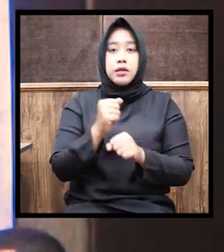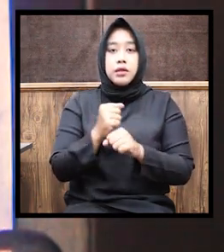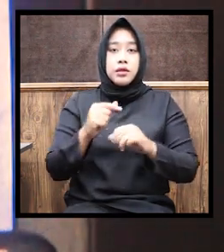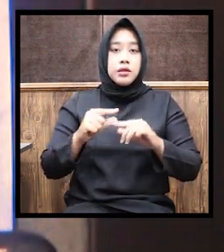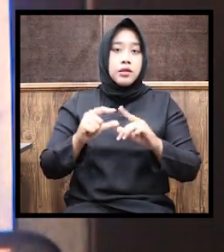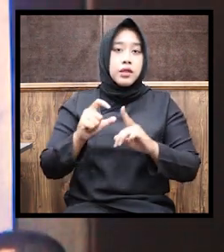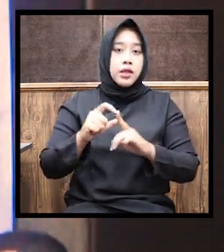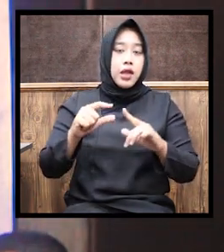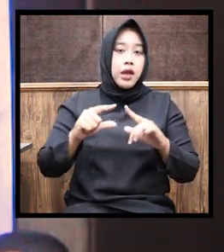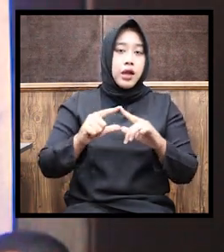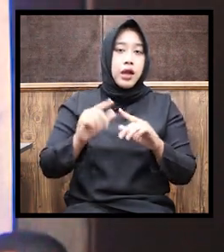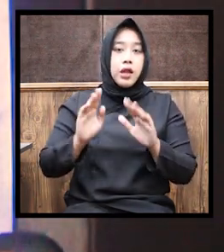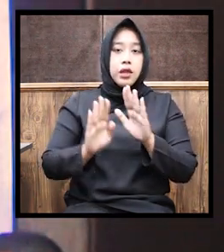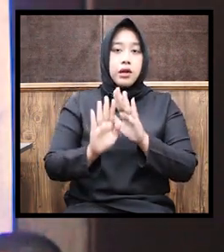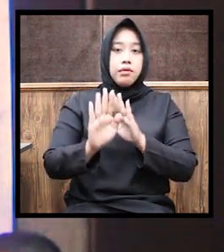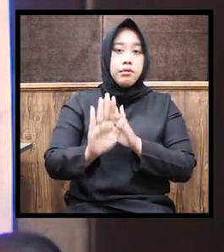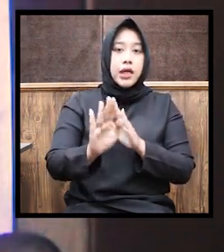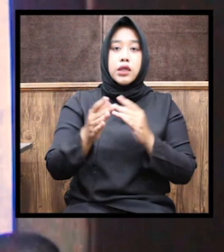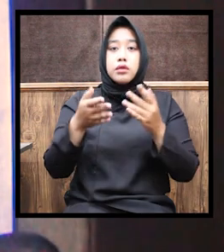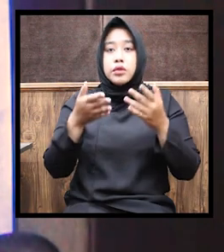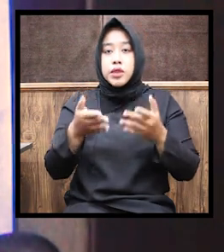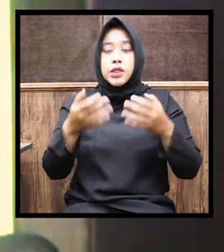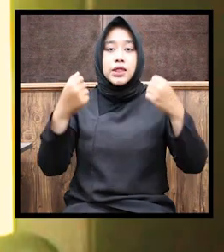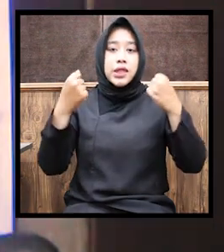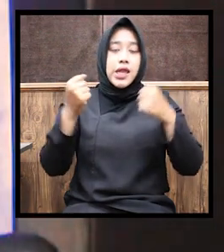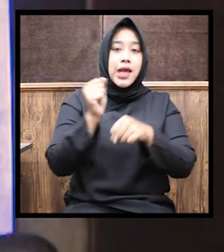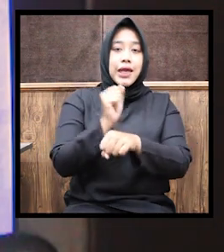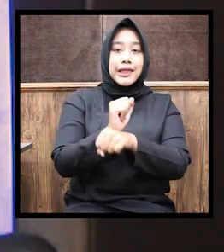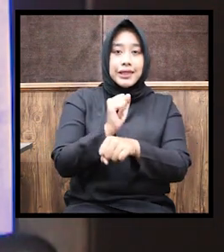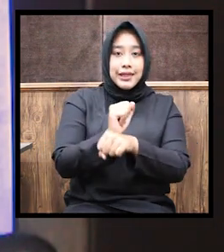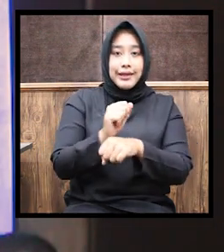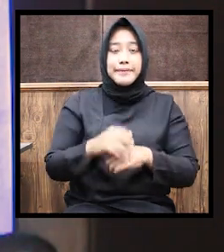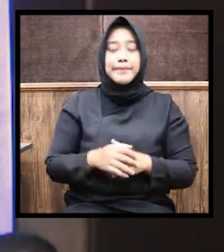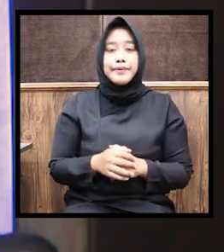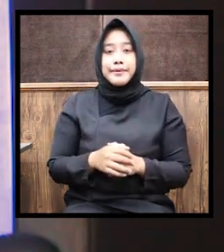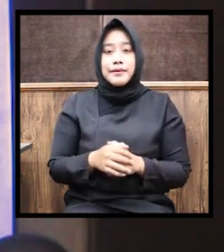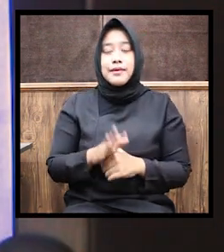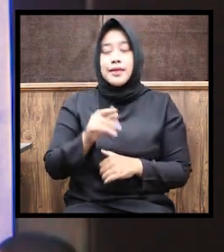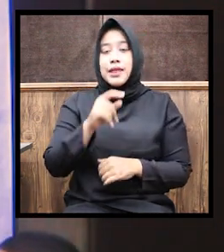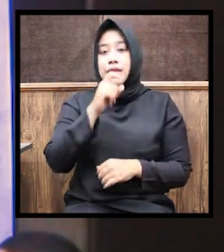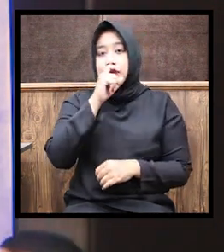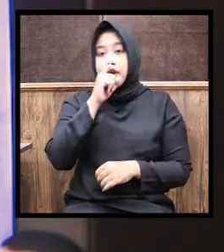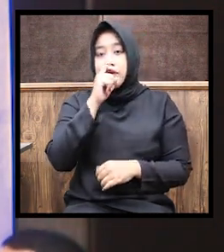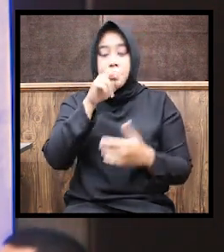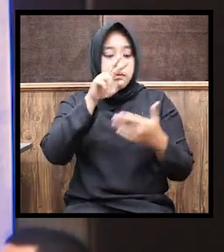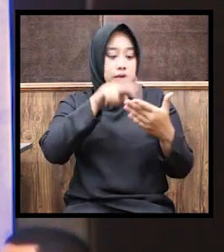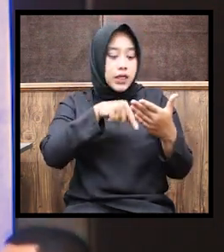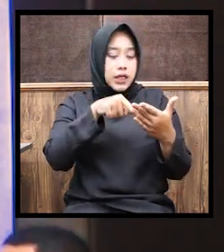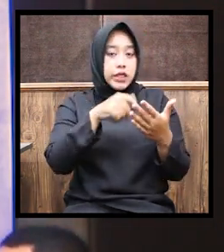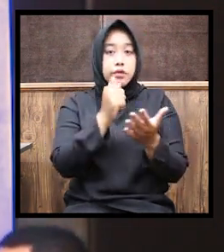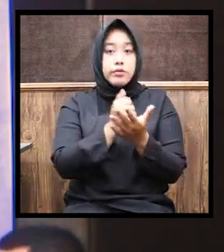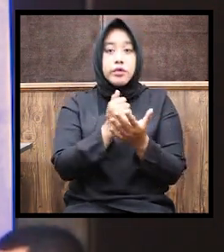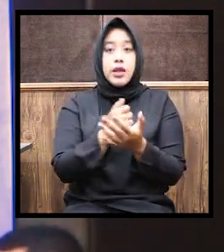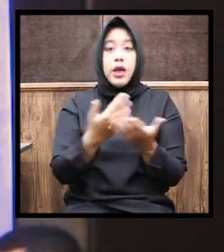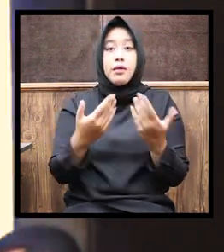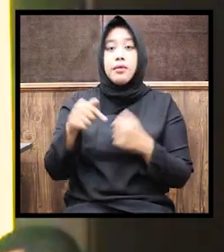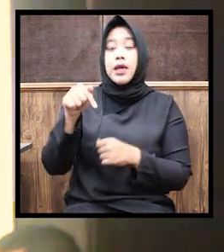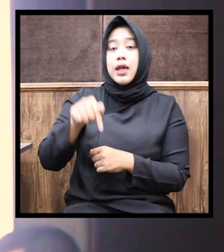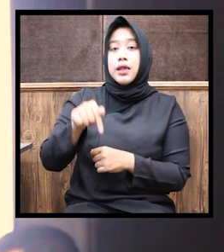di Tenaga kerjaan gitu selama ini yang bapak lihat itu ee Apakah